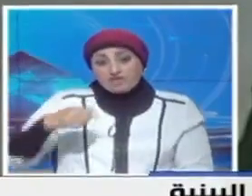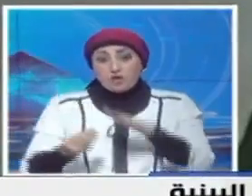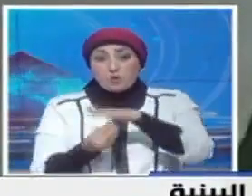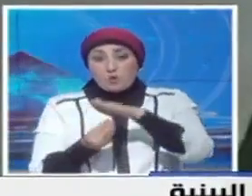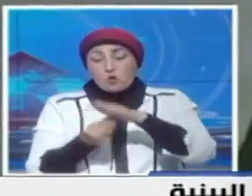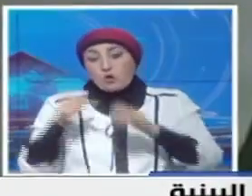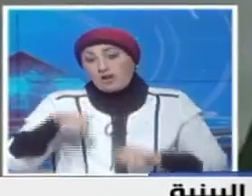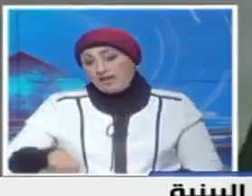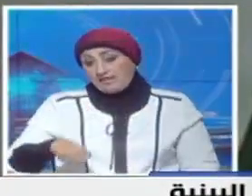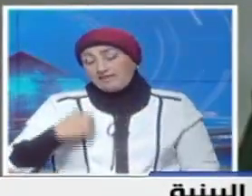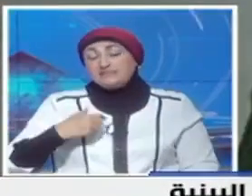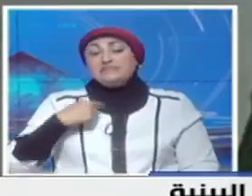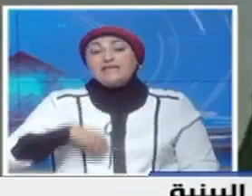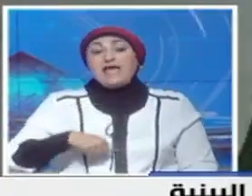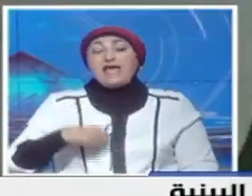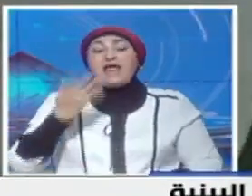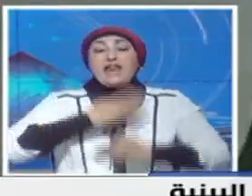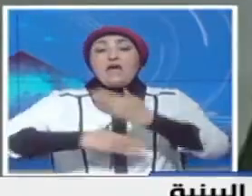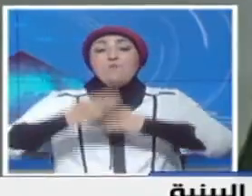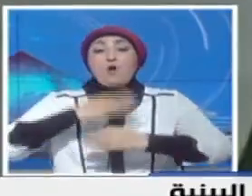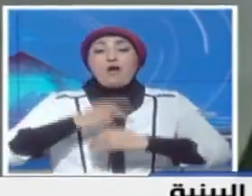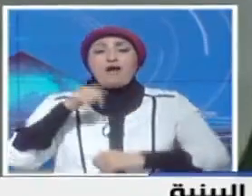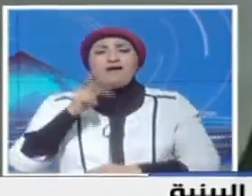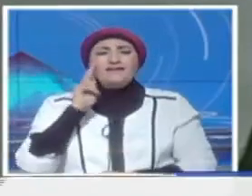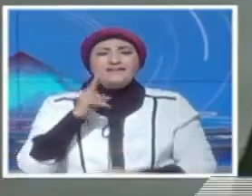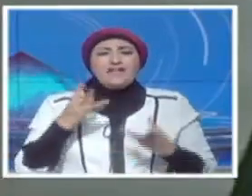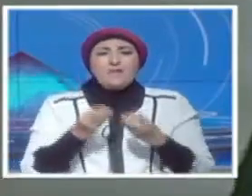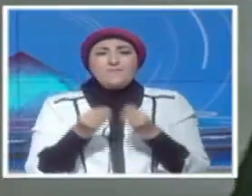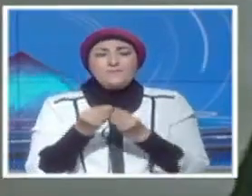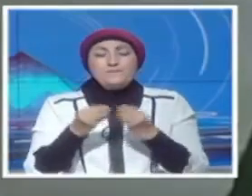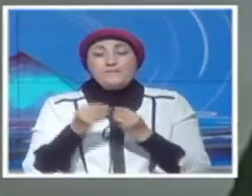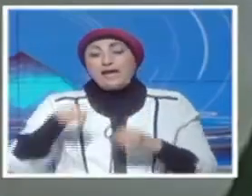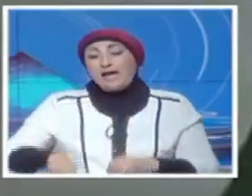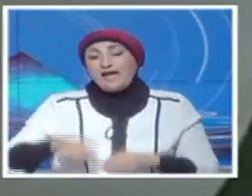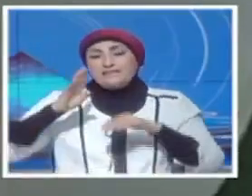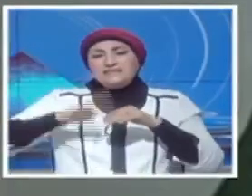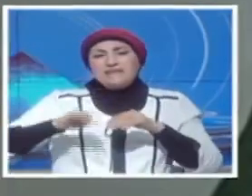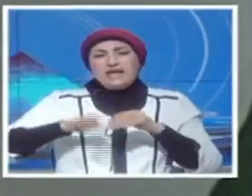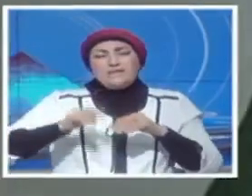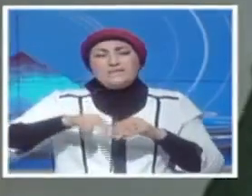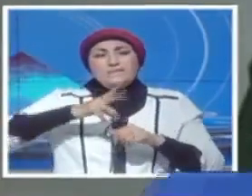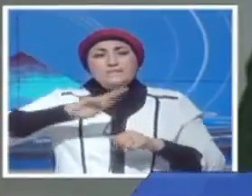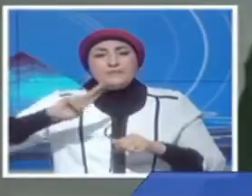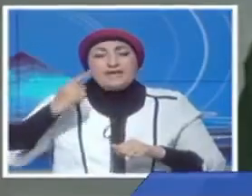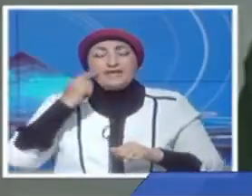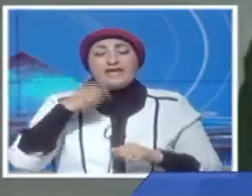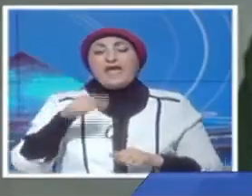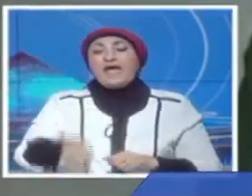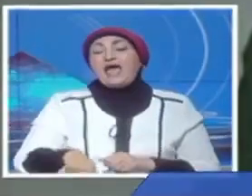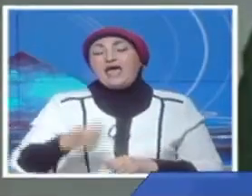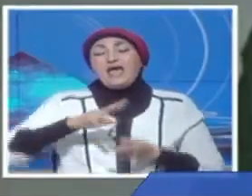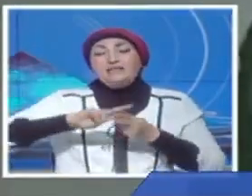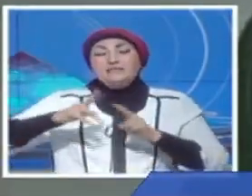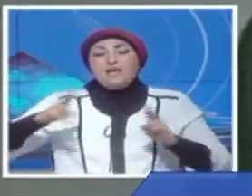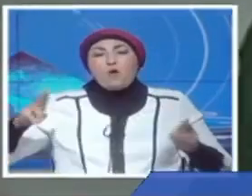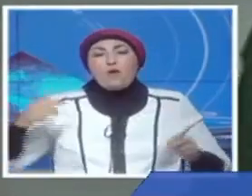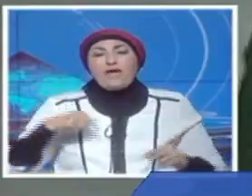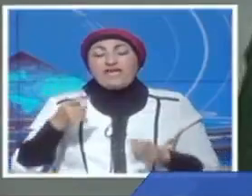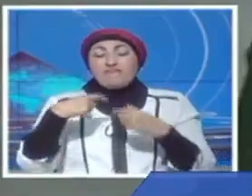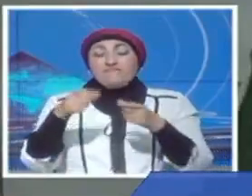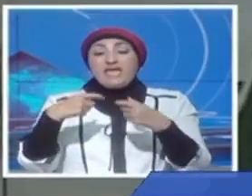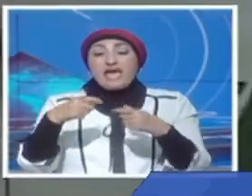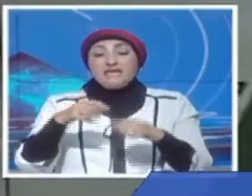ذوي الإعاقة والتأهيل عاملين برنامج بيني مع كلية تربية نوعية، كلية تربية نوعية قسم حاسب آلي دوت، من